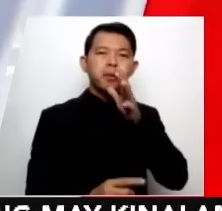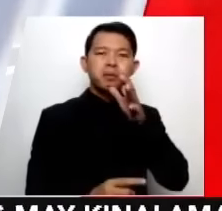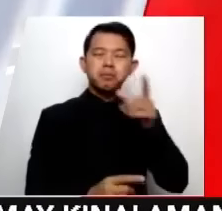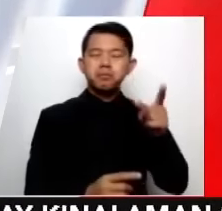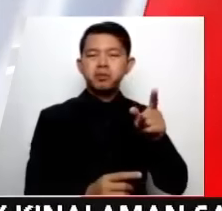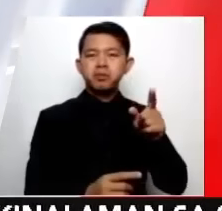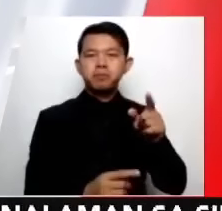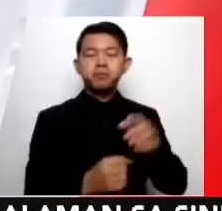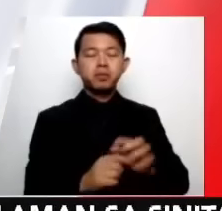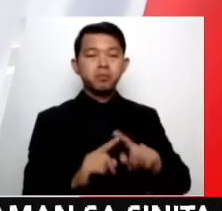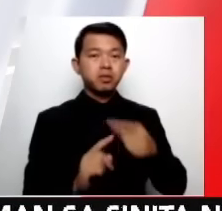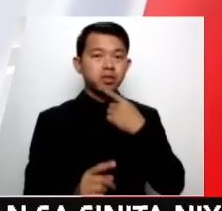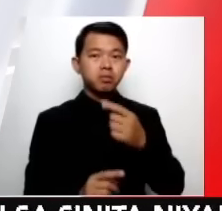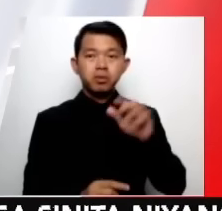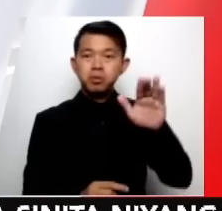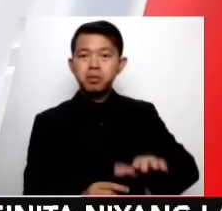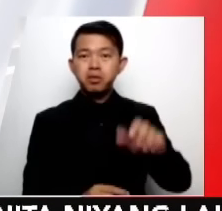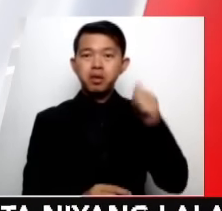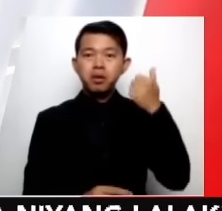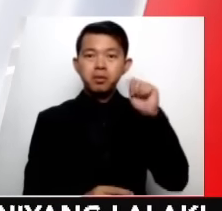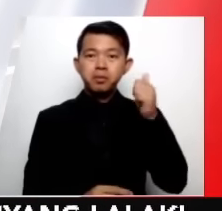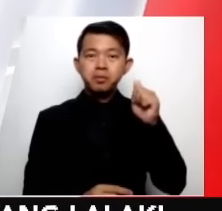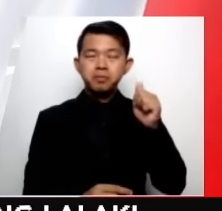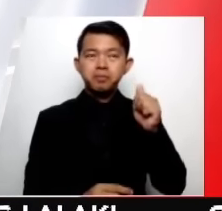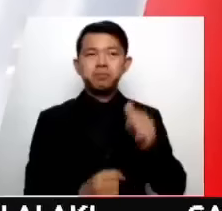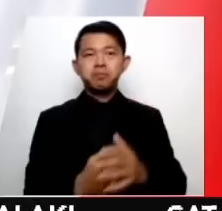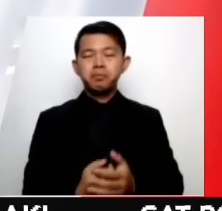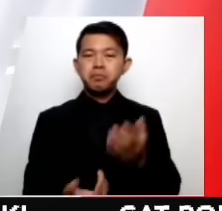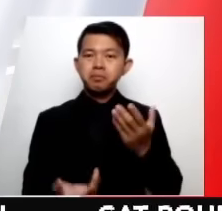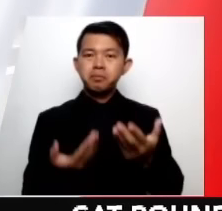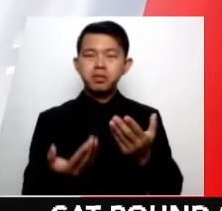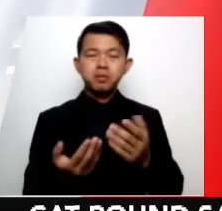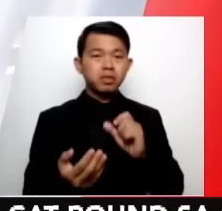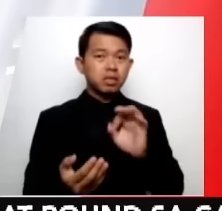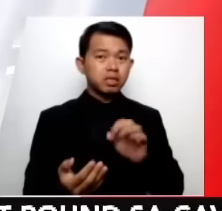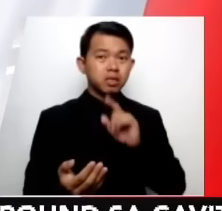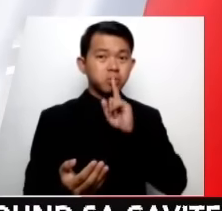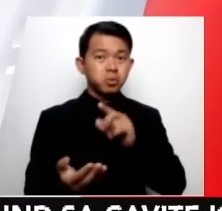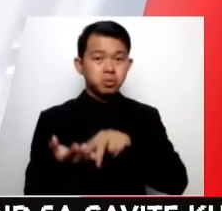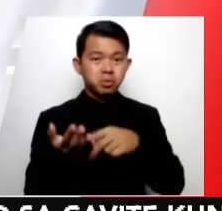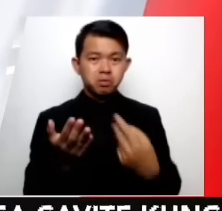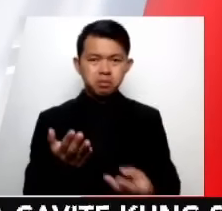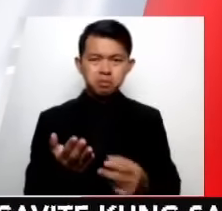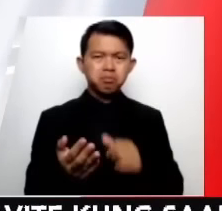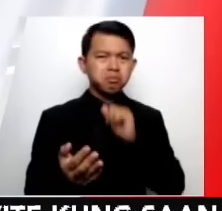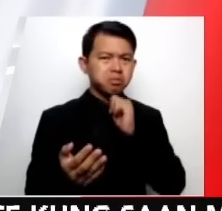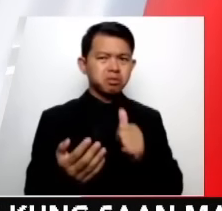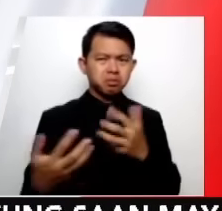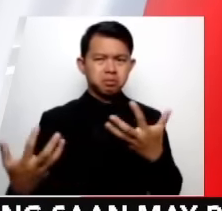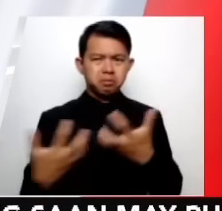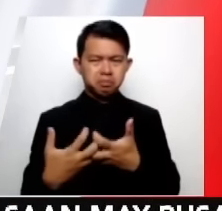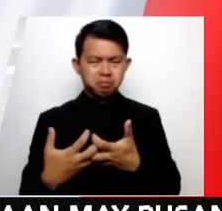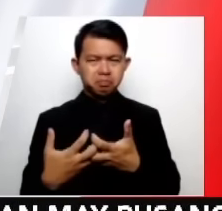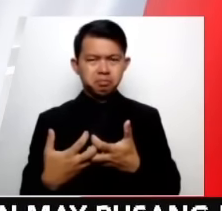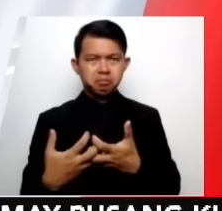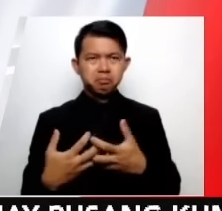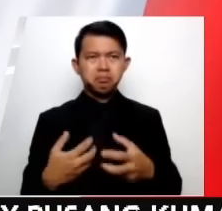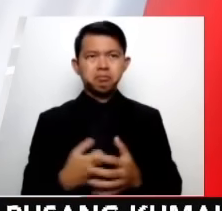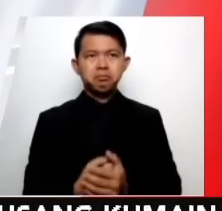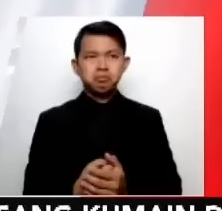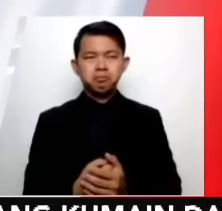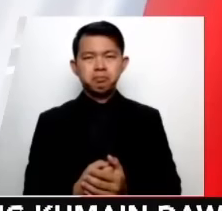Pwede rin magtaklang sa sofa. Hindi po yun gano'ng kagrabe ang hangyayari sa bata. Kasi yung pagsigunan siya niya, may